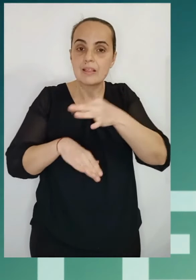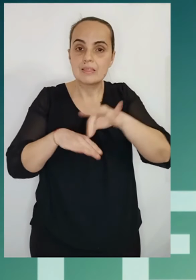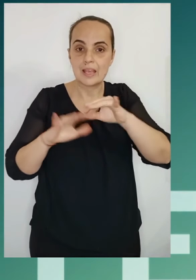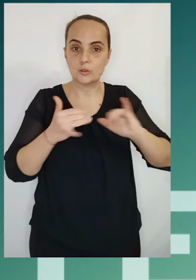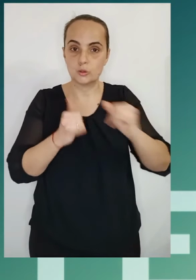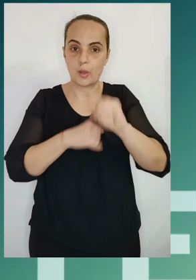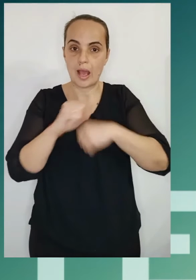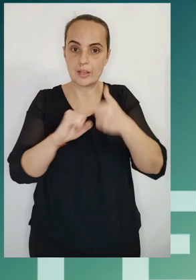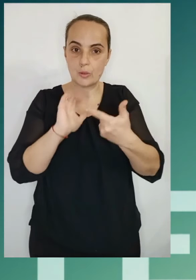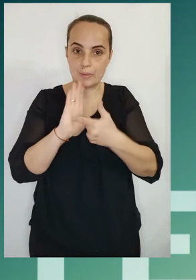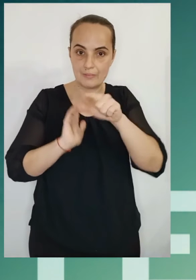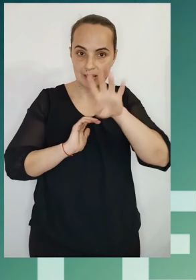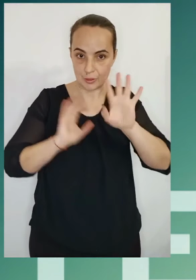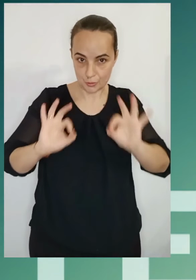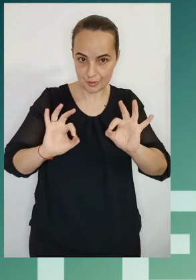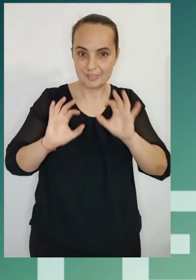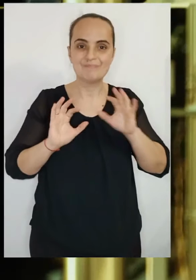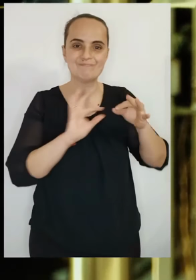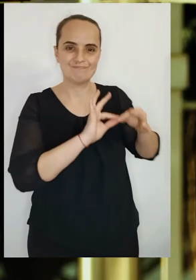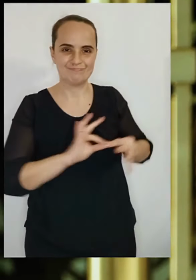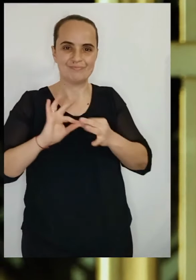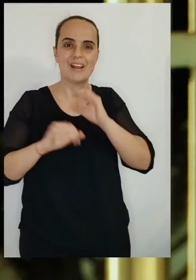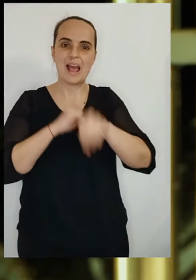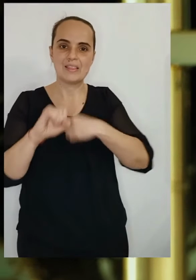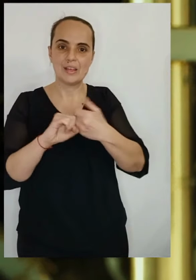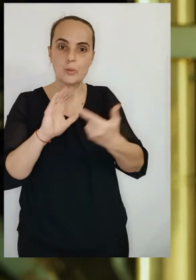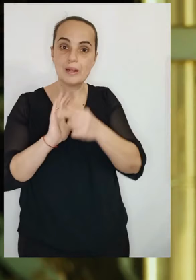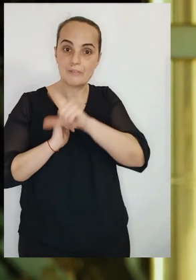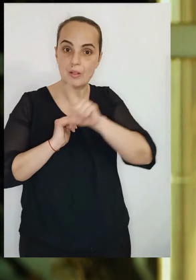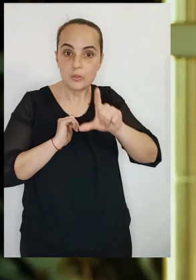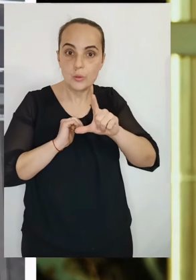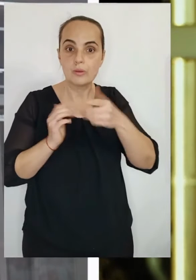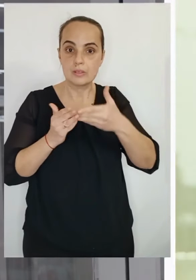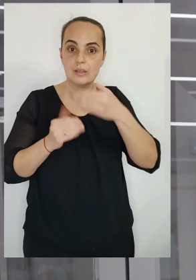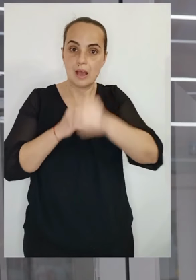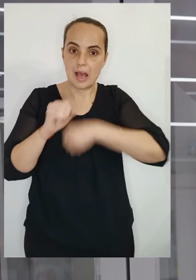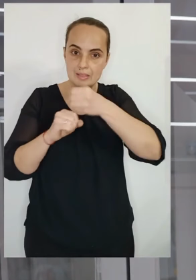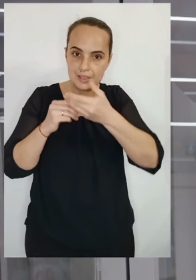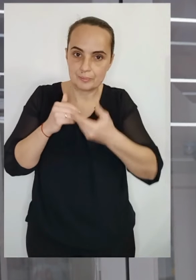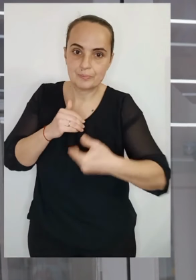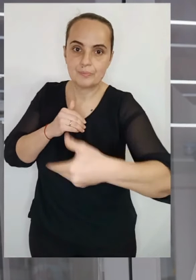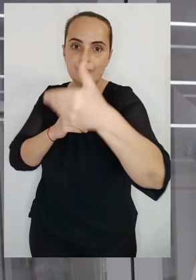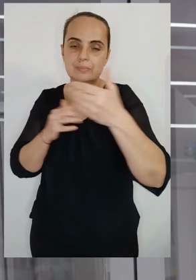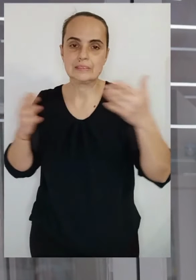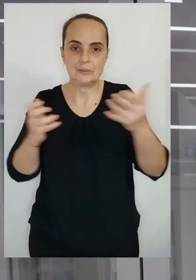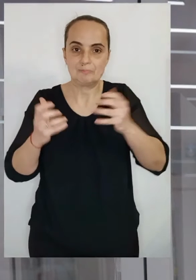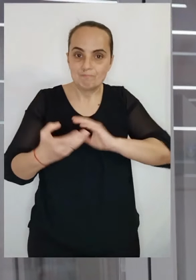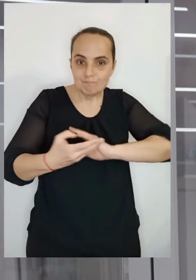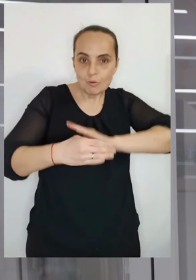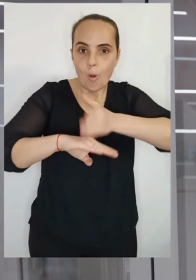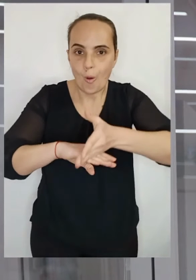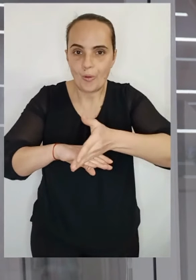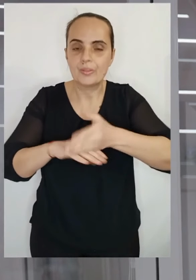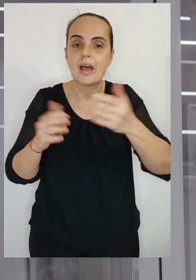2024. On va exactement en parler longuement tout à l'heure. Je pense que l'année 2022, du coup, ça va être une année vraiment où on va rentrer, et j'espère avec l'ensemble